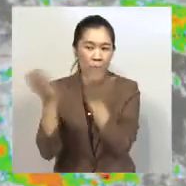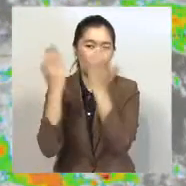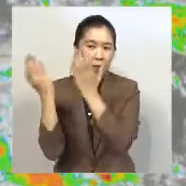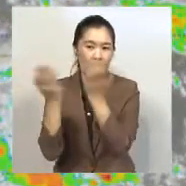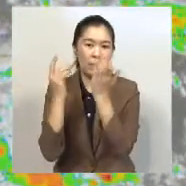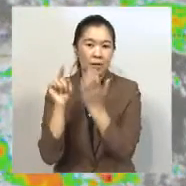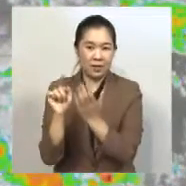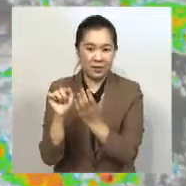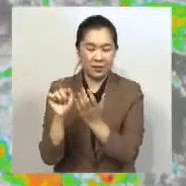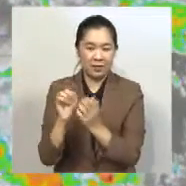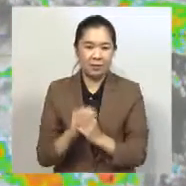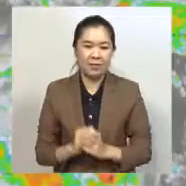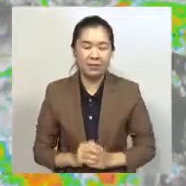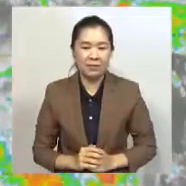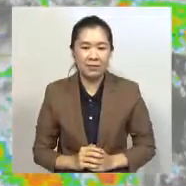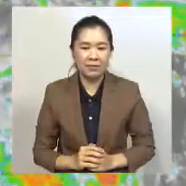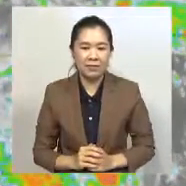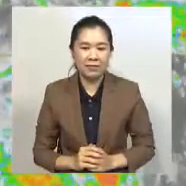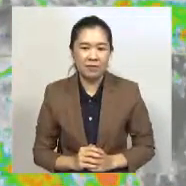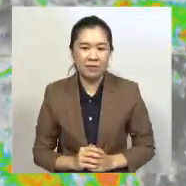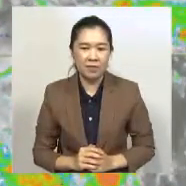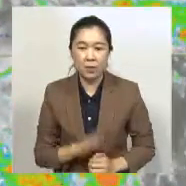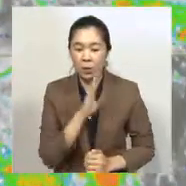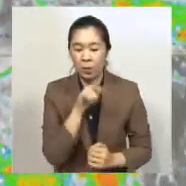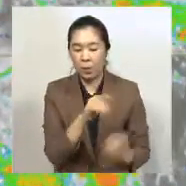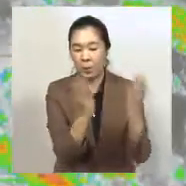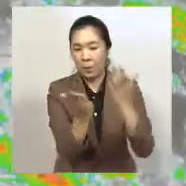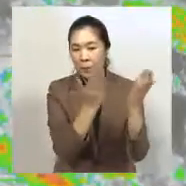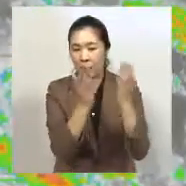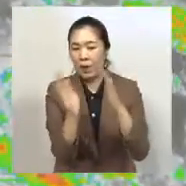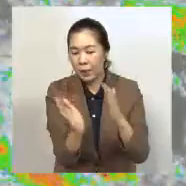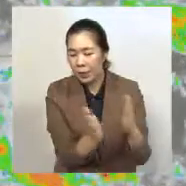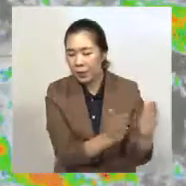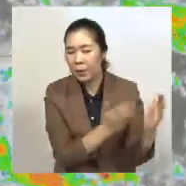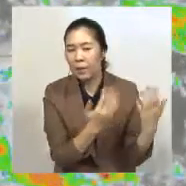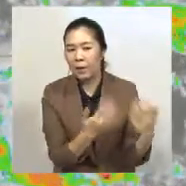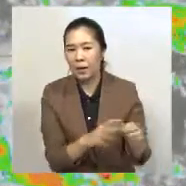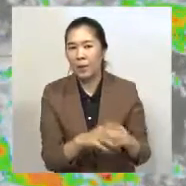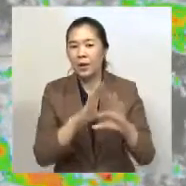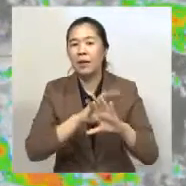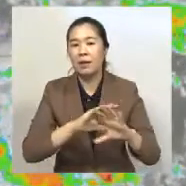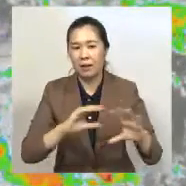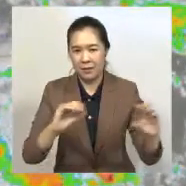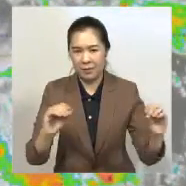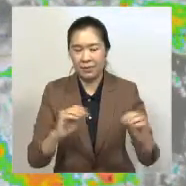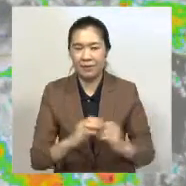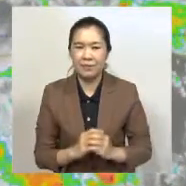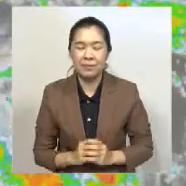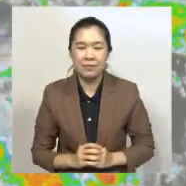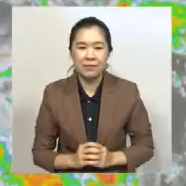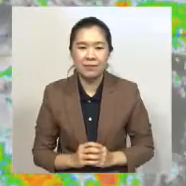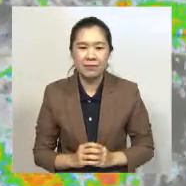มื่อครู่นี้ไอ้ตัวนี้มันผ่านไปเดี๋ยวมันก็หายใช่ไหมฮะว่าไปตามลำดับ